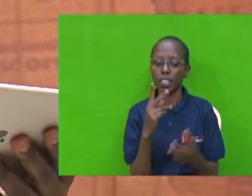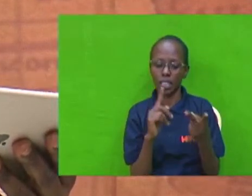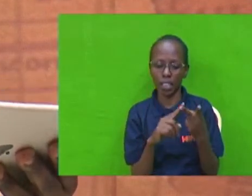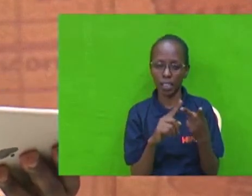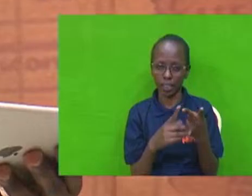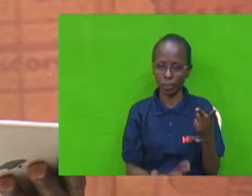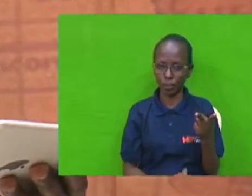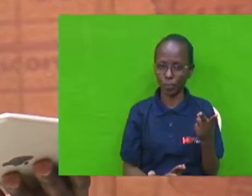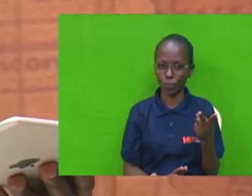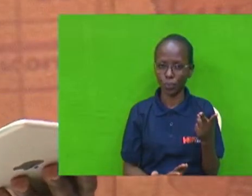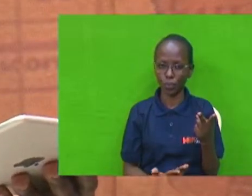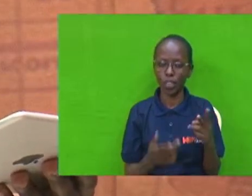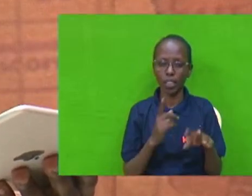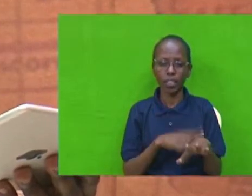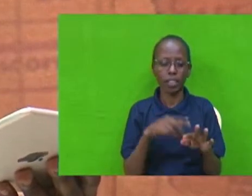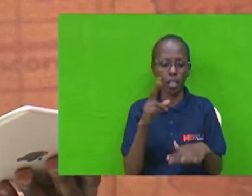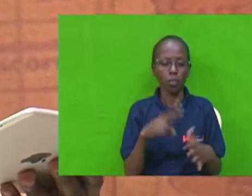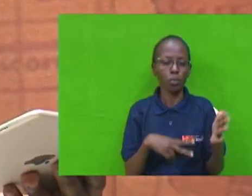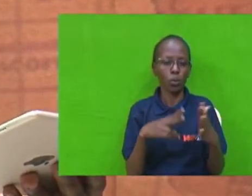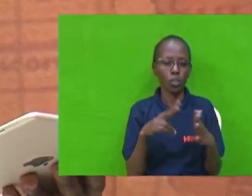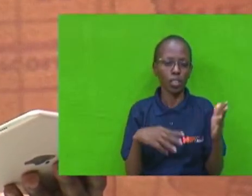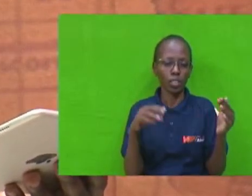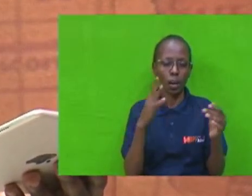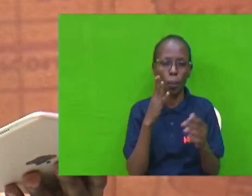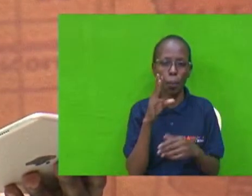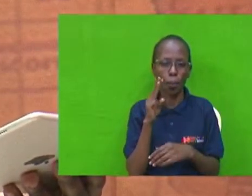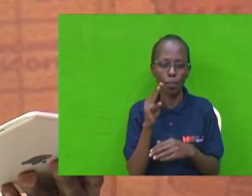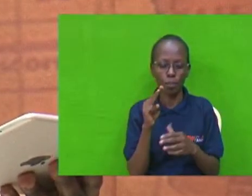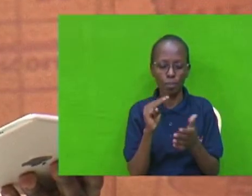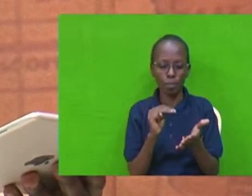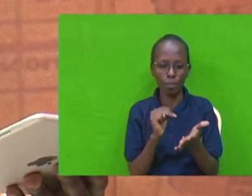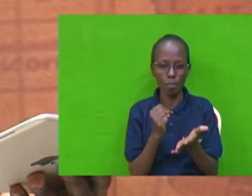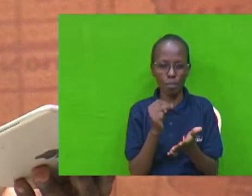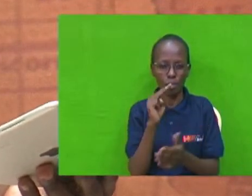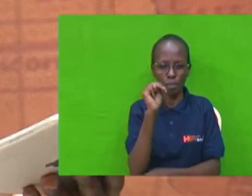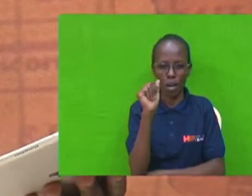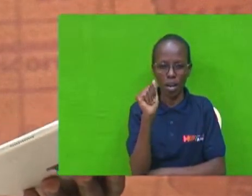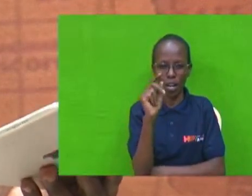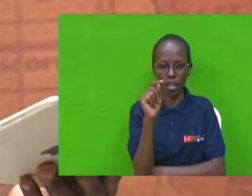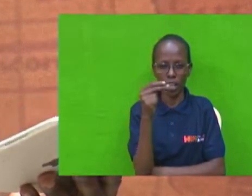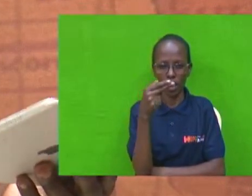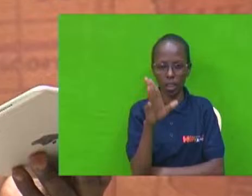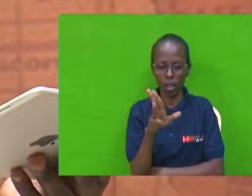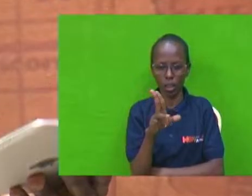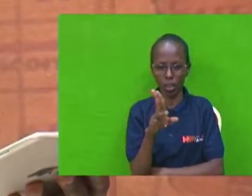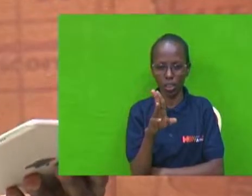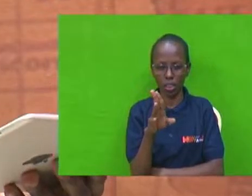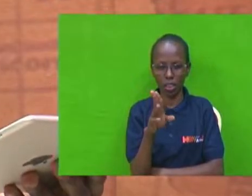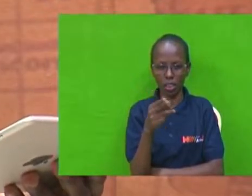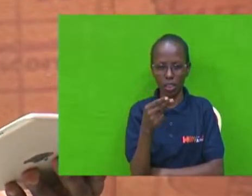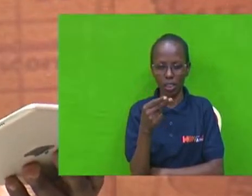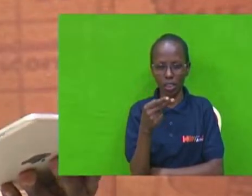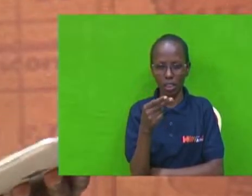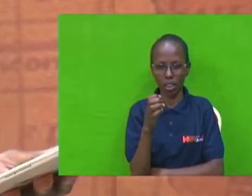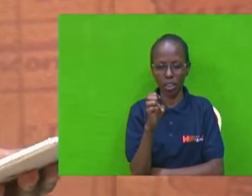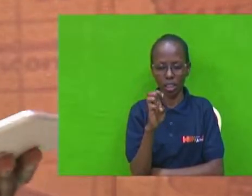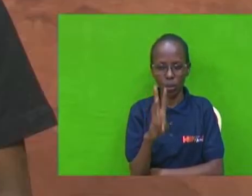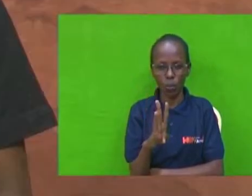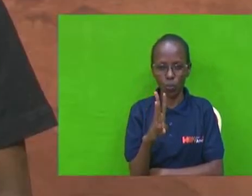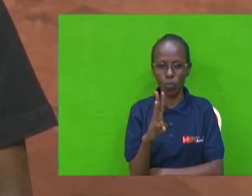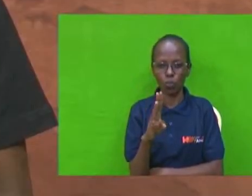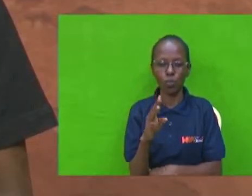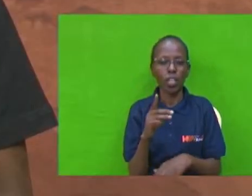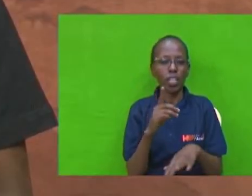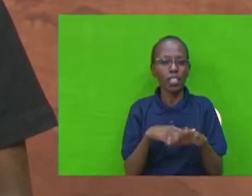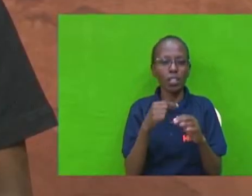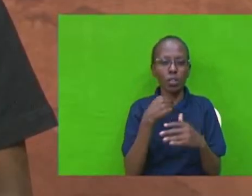kwamba kisoma Mathayo 18:10 inasema malaika wa hawa watoto wanabehold